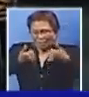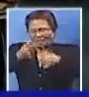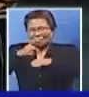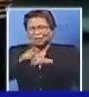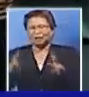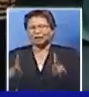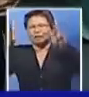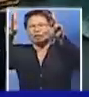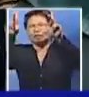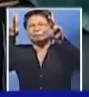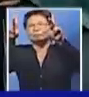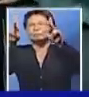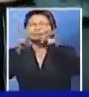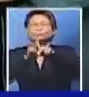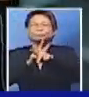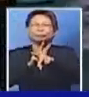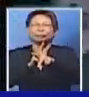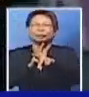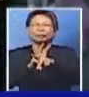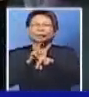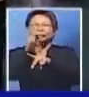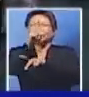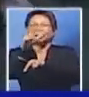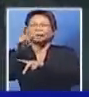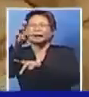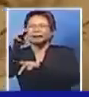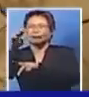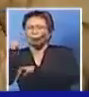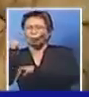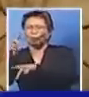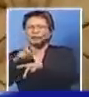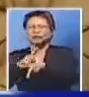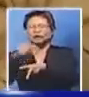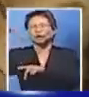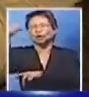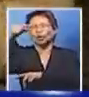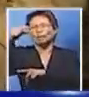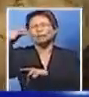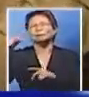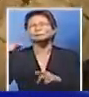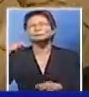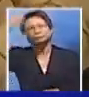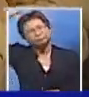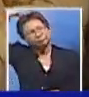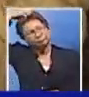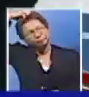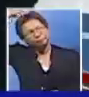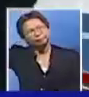di Kompleks Lincah Mahaguru Omardin KLMO di Gombak, Selangor.